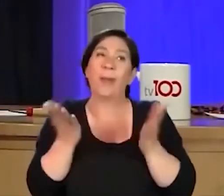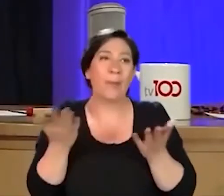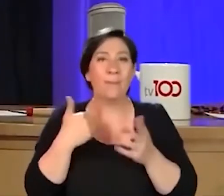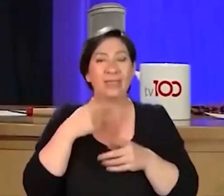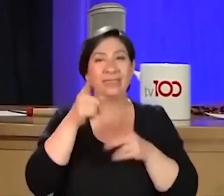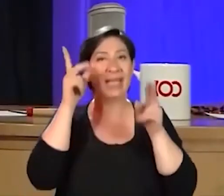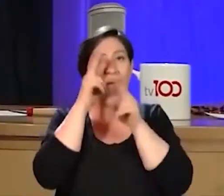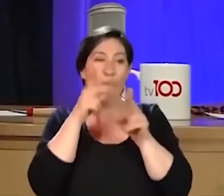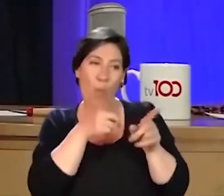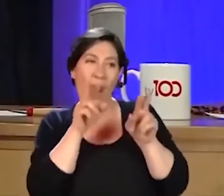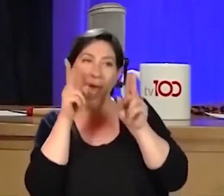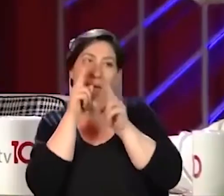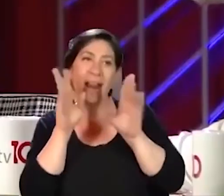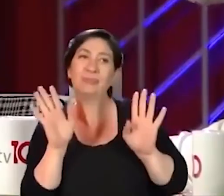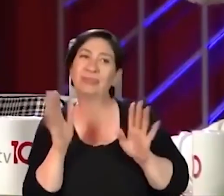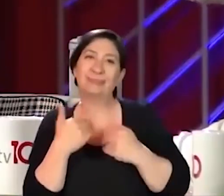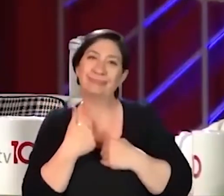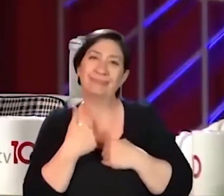ben de seni hayal etmezdim